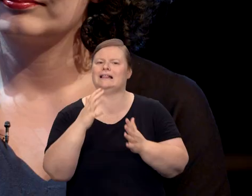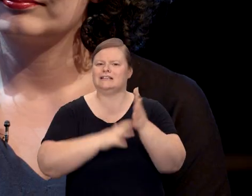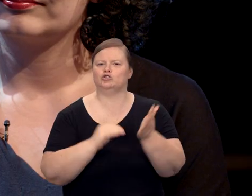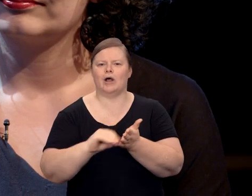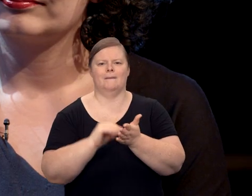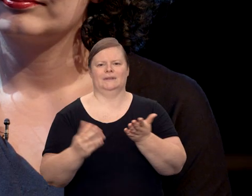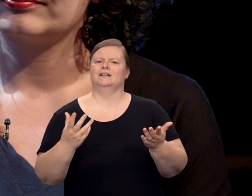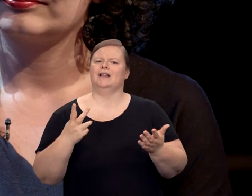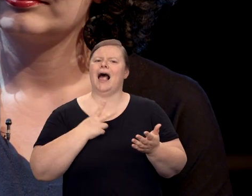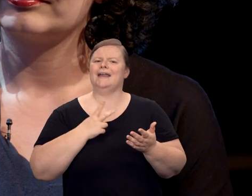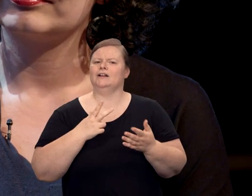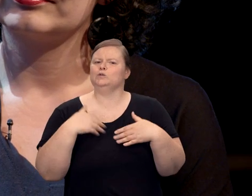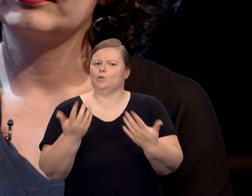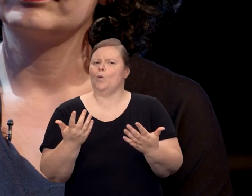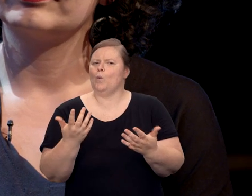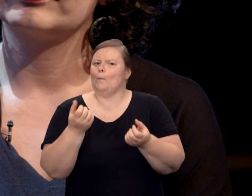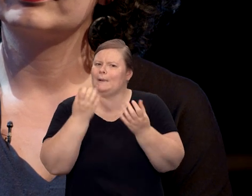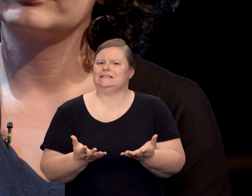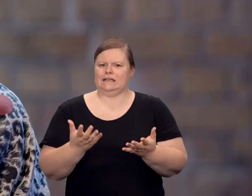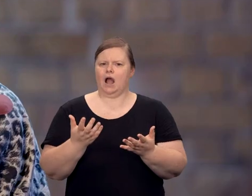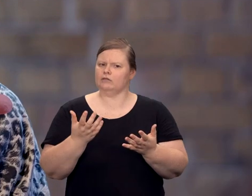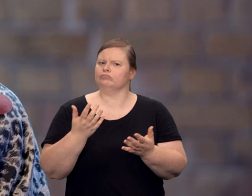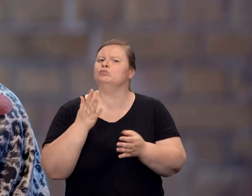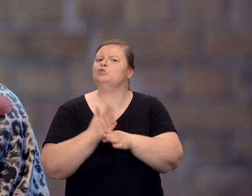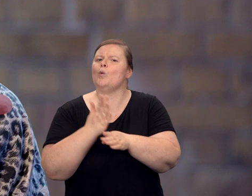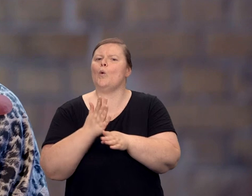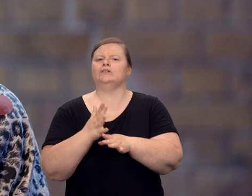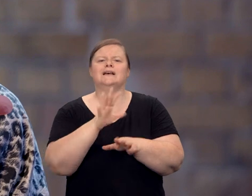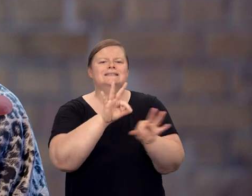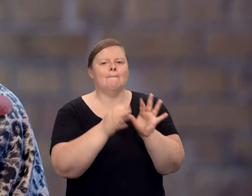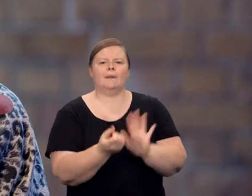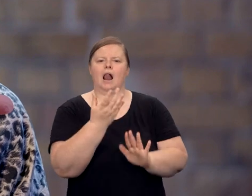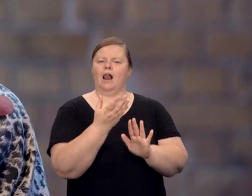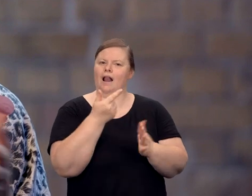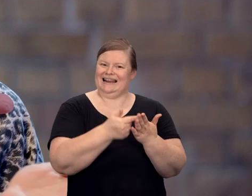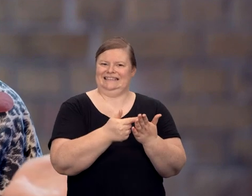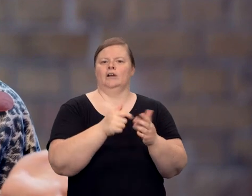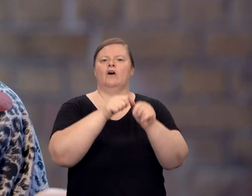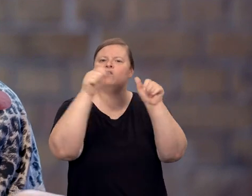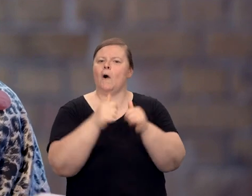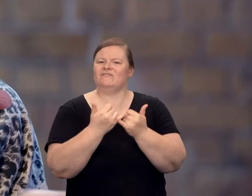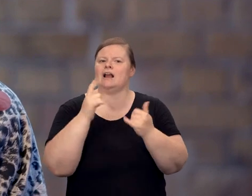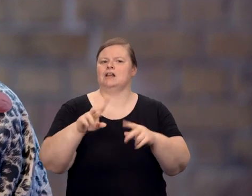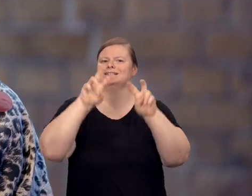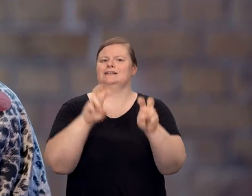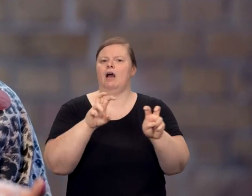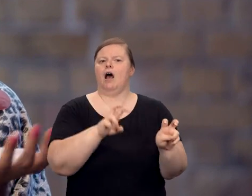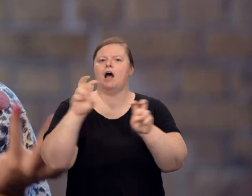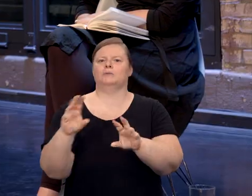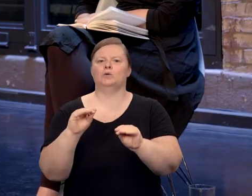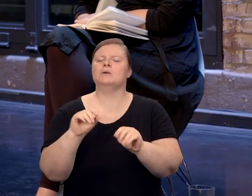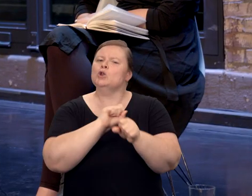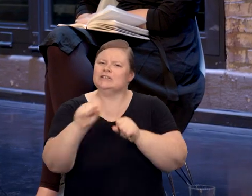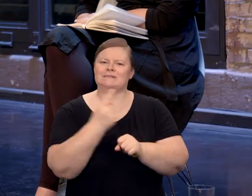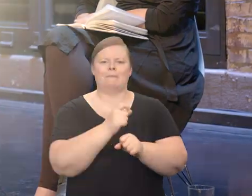Text schreibt, dass der eigentlich so automatisch passiert, dass das Sample dann selbst in der Gestalt eines Zitats daherkommen kann